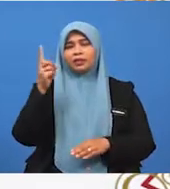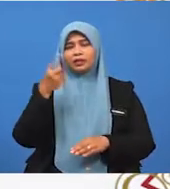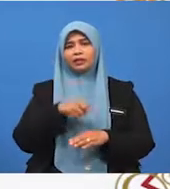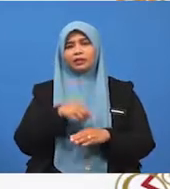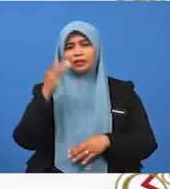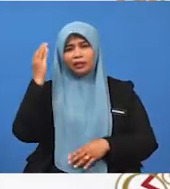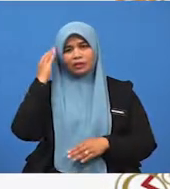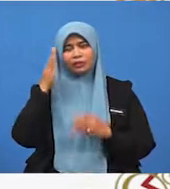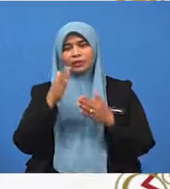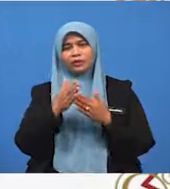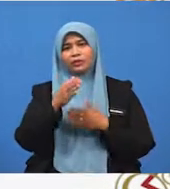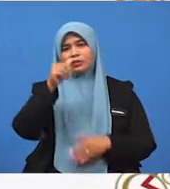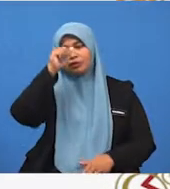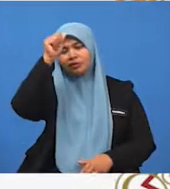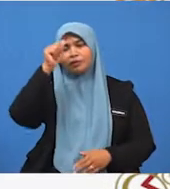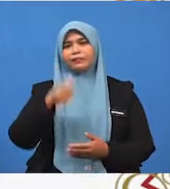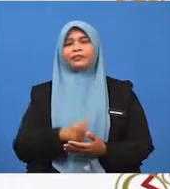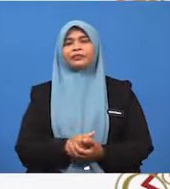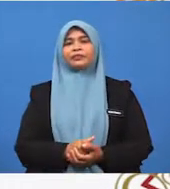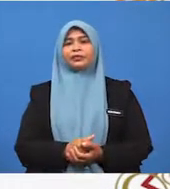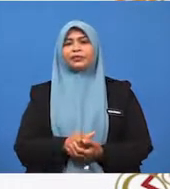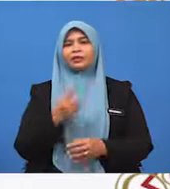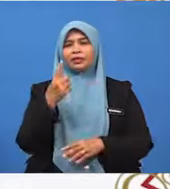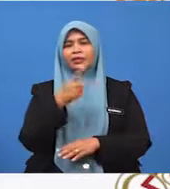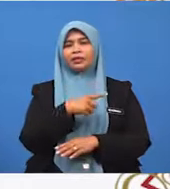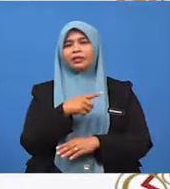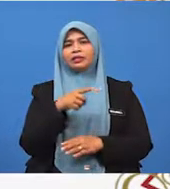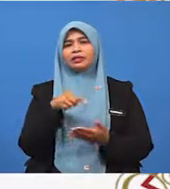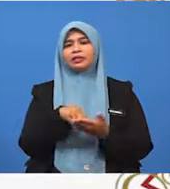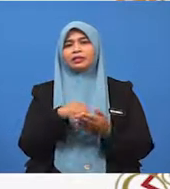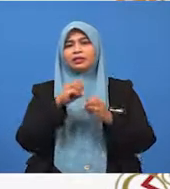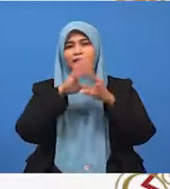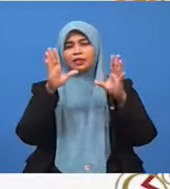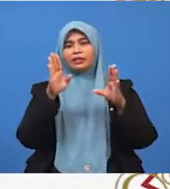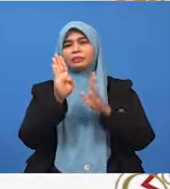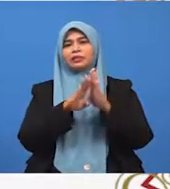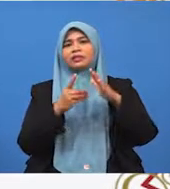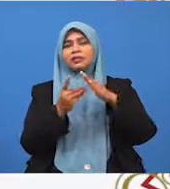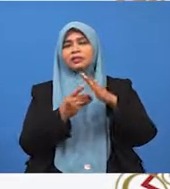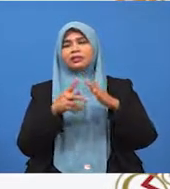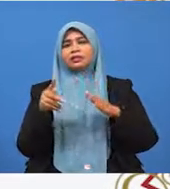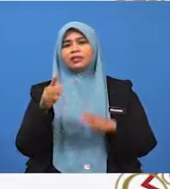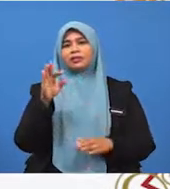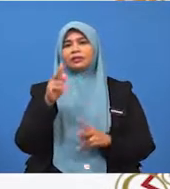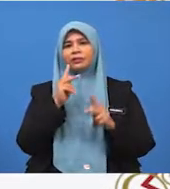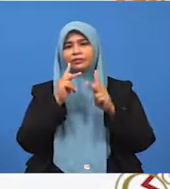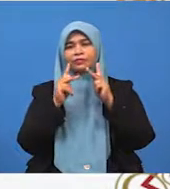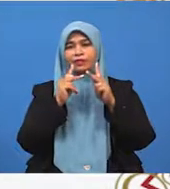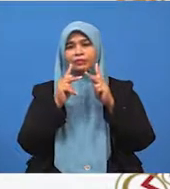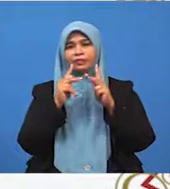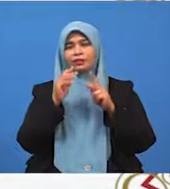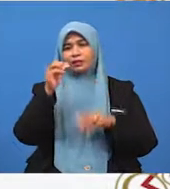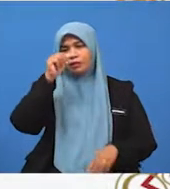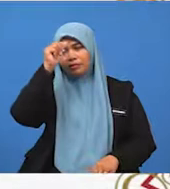Al-Buruj ayat 22. A'udzubillahi minasyaitonir rajim. Bal huwa Qur'anun Majid